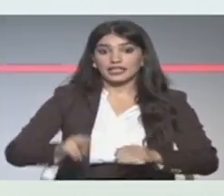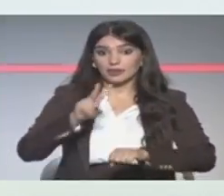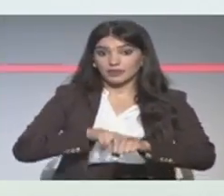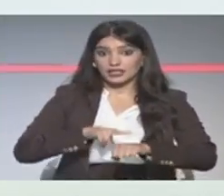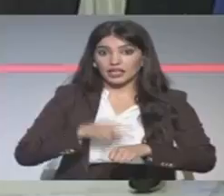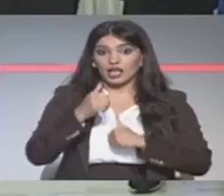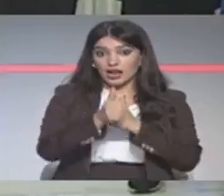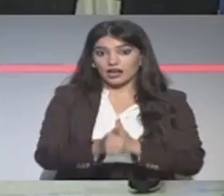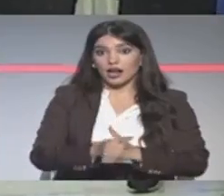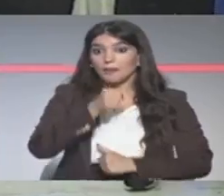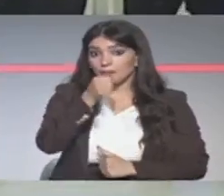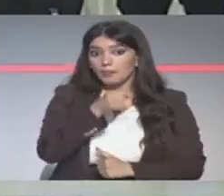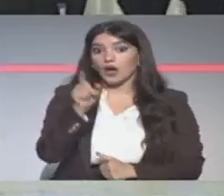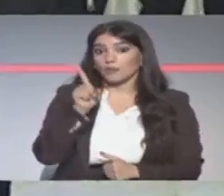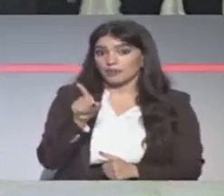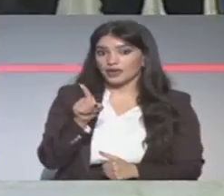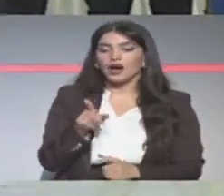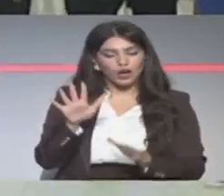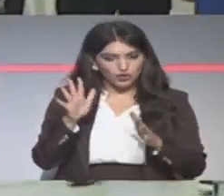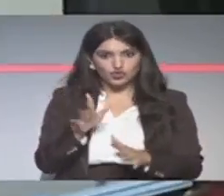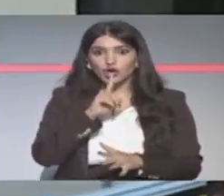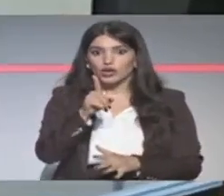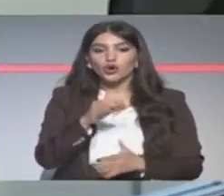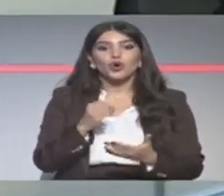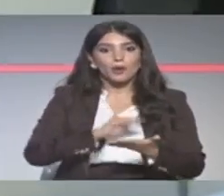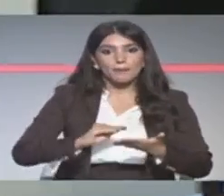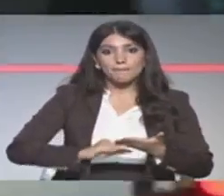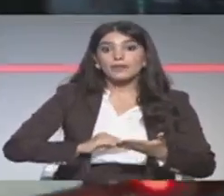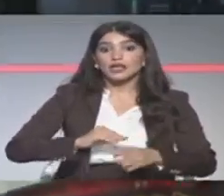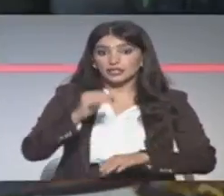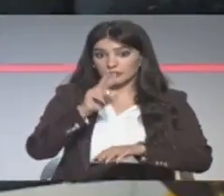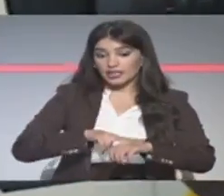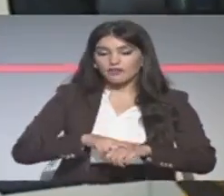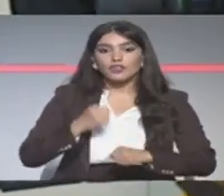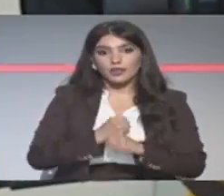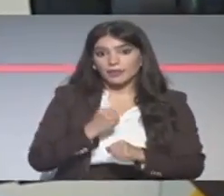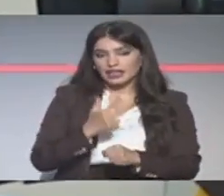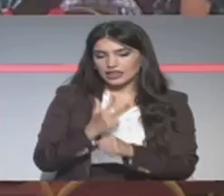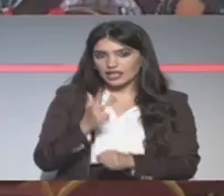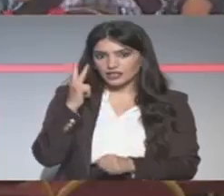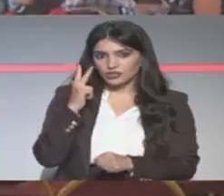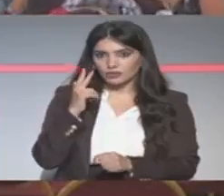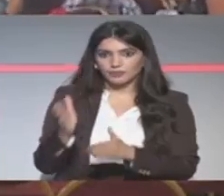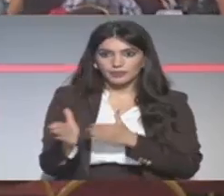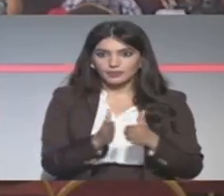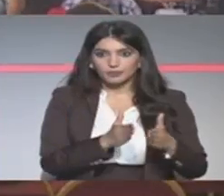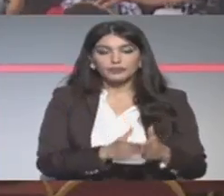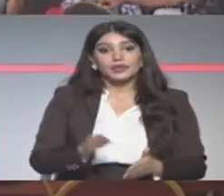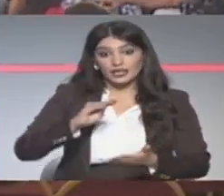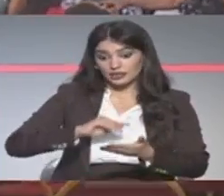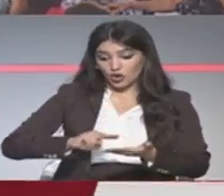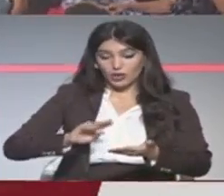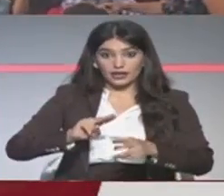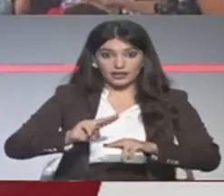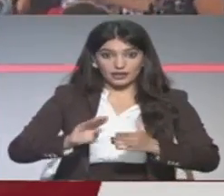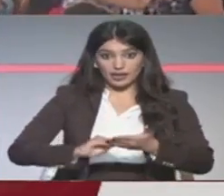أبناء القطاع، لكنهم ثمنوا ما بذله المكتب من مجهودات طيلة 3 سنوات. إبرام الاتفاقية